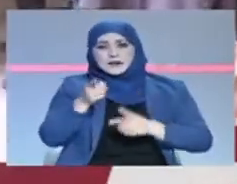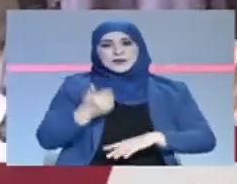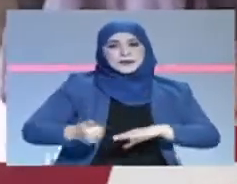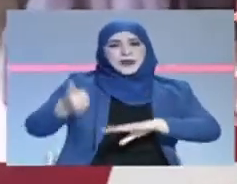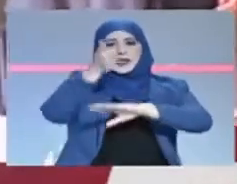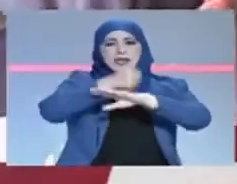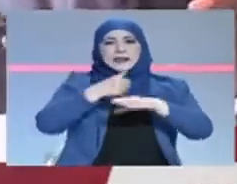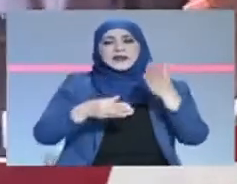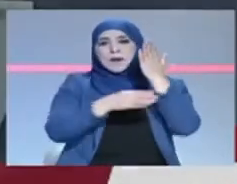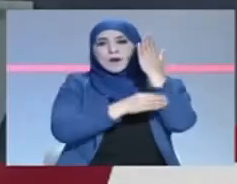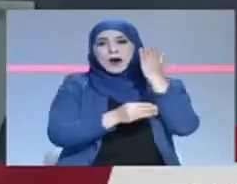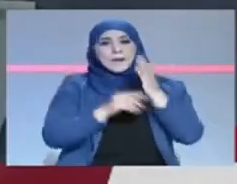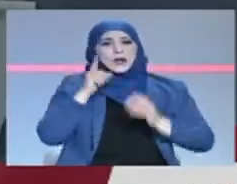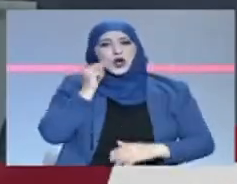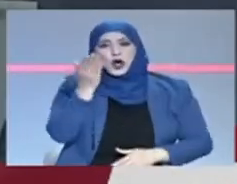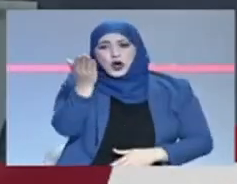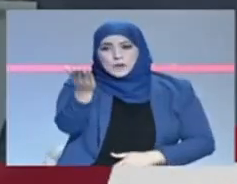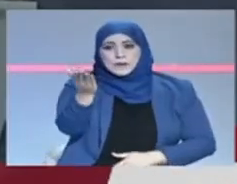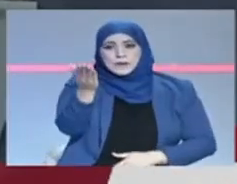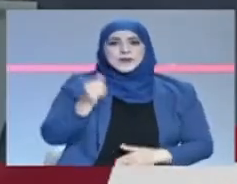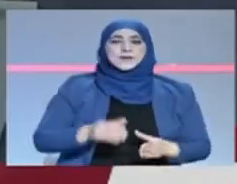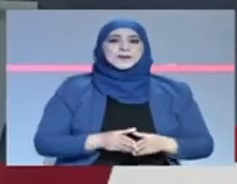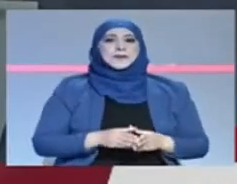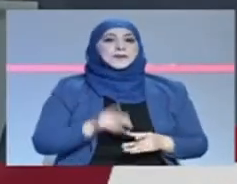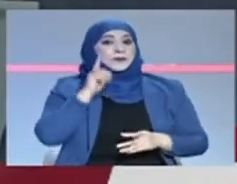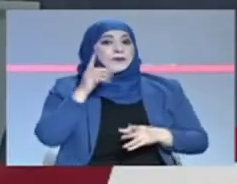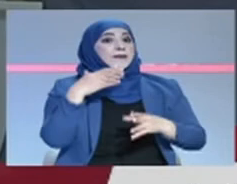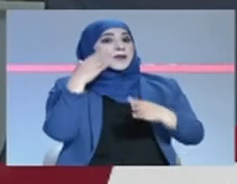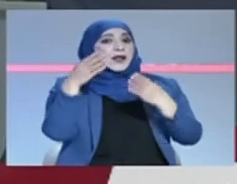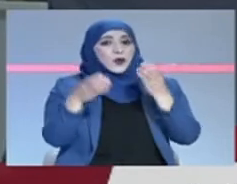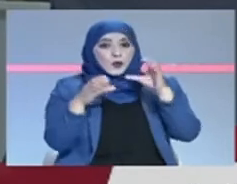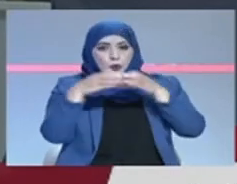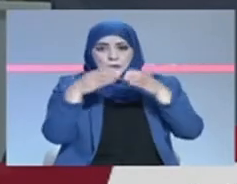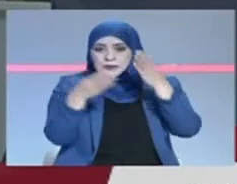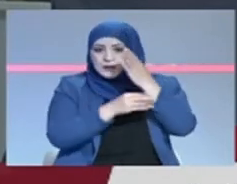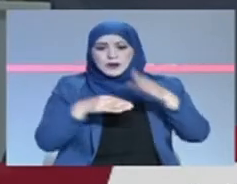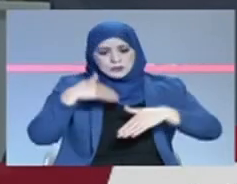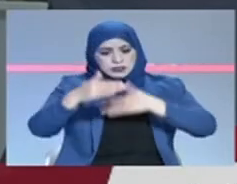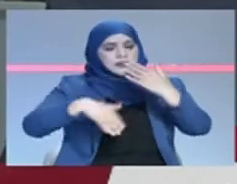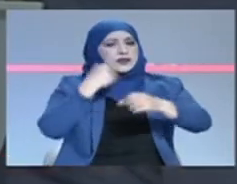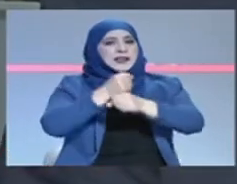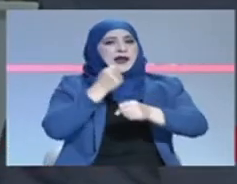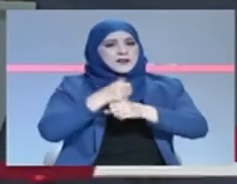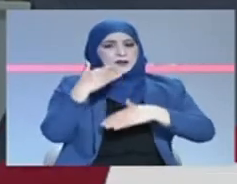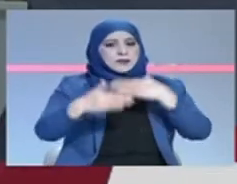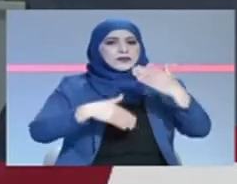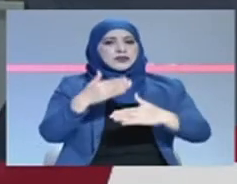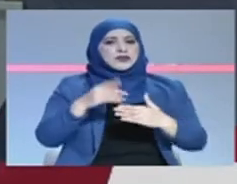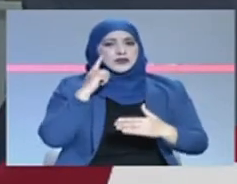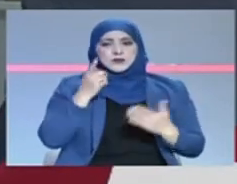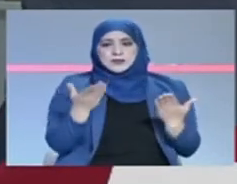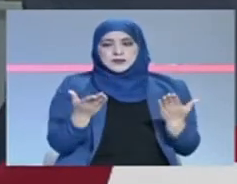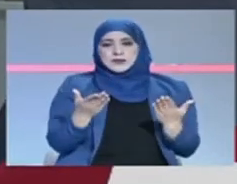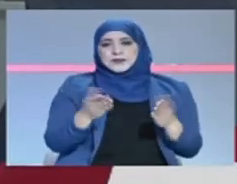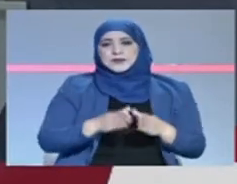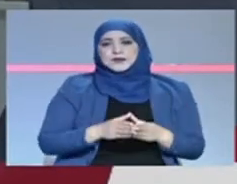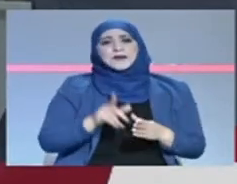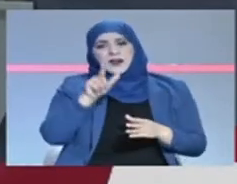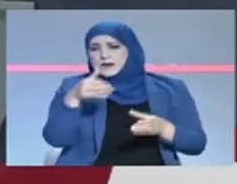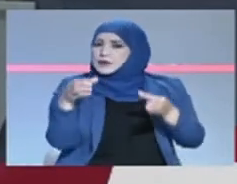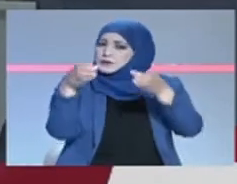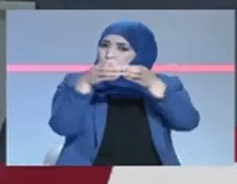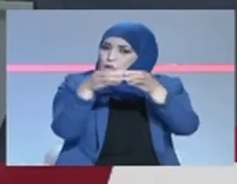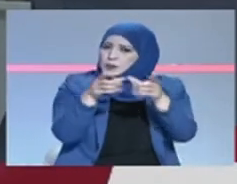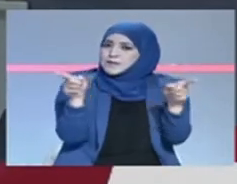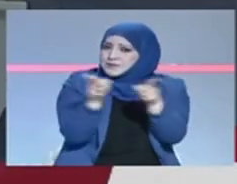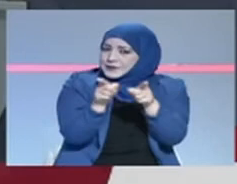المحامين إبراهيم بودربالة. هيك المهنة هي بصدد العمل المستمر، ووقعت حالة يعني بعض الزملاء